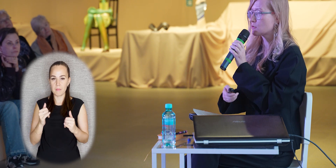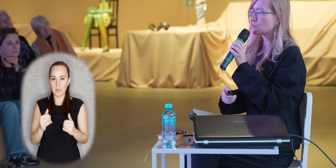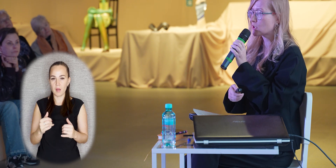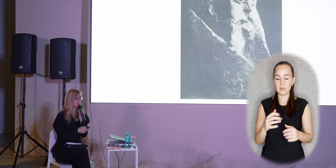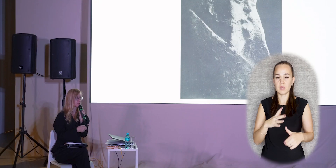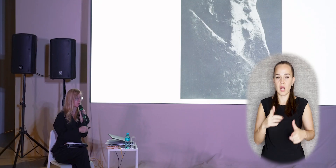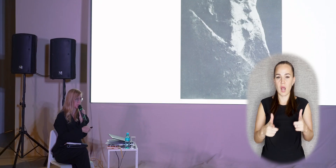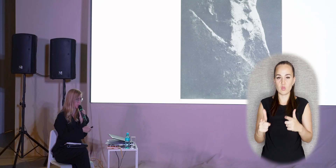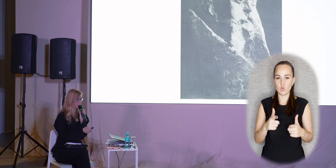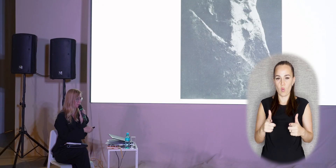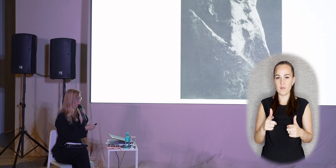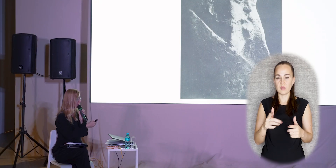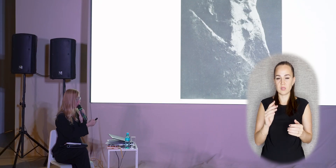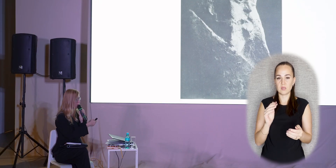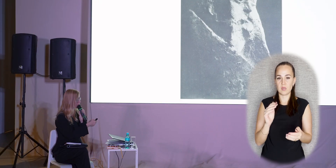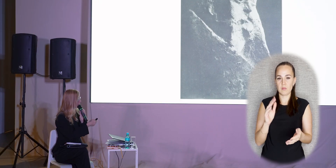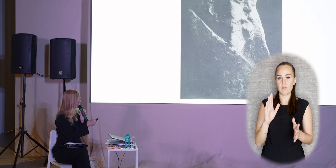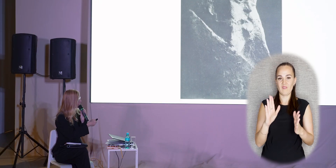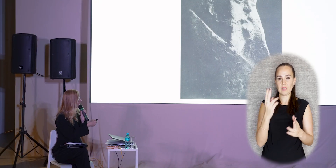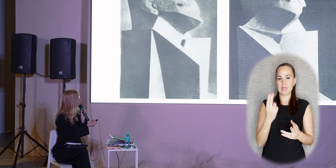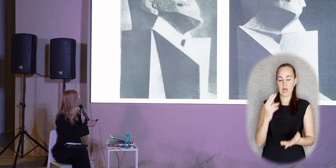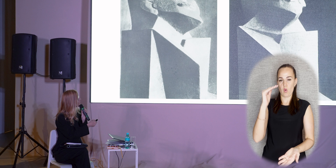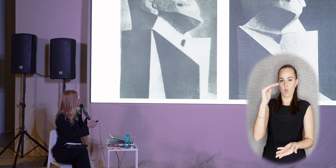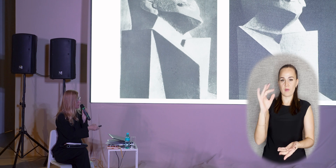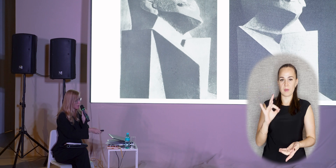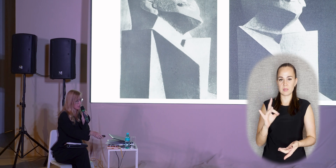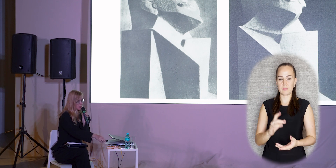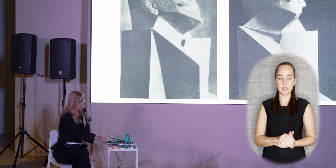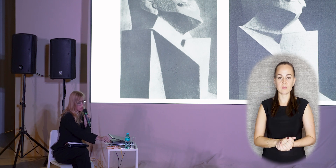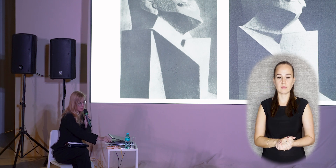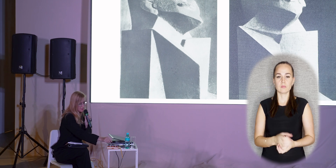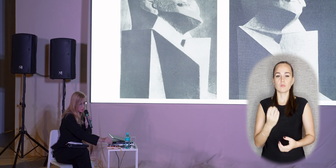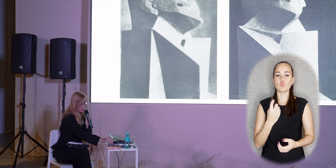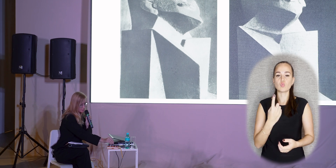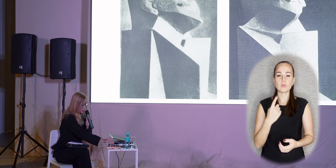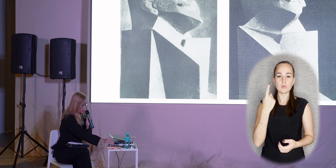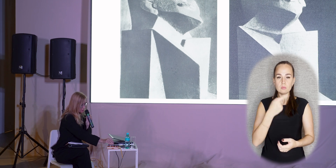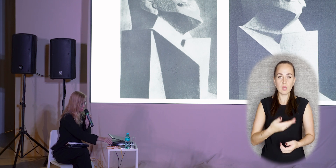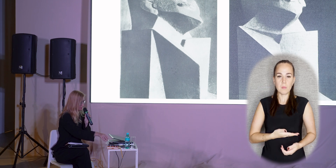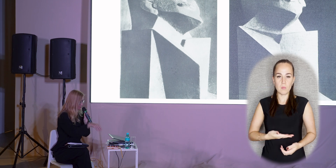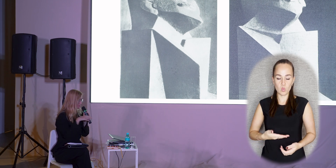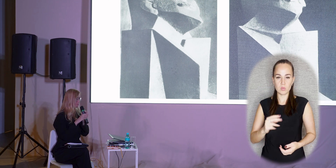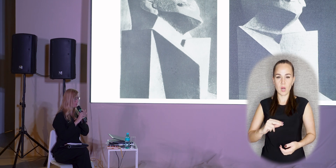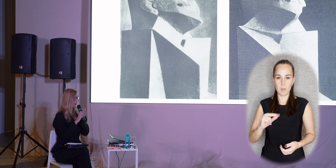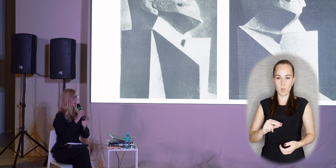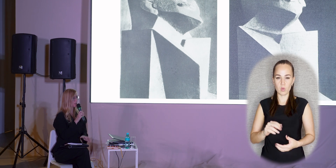памятника, то есть он уже готовился к установке, а не в малом размере. Еще один бюст